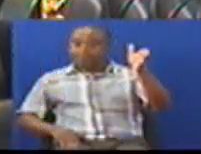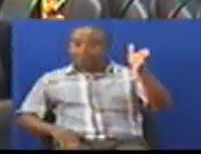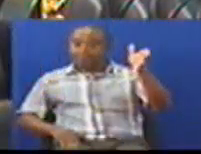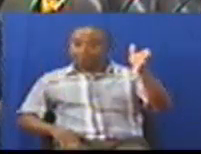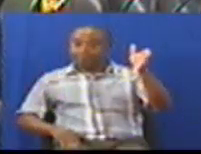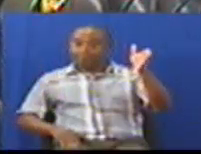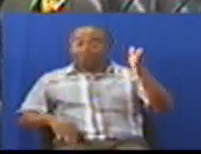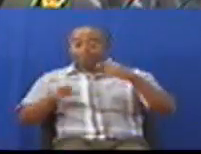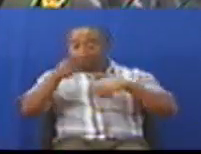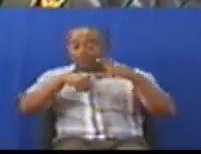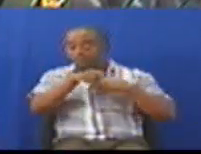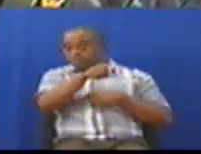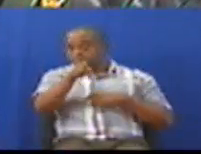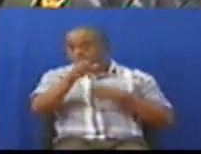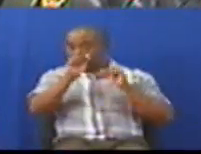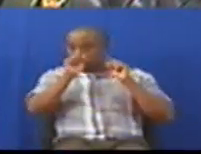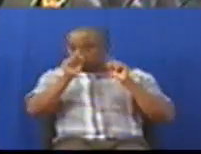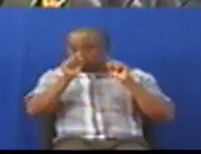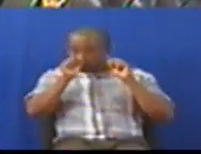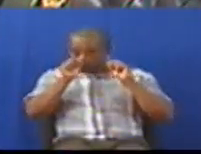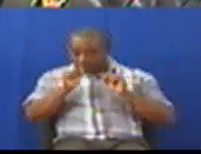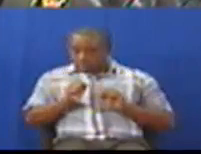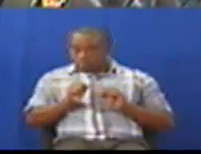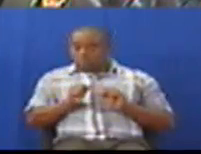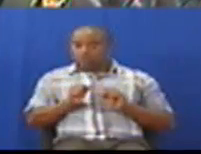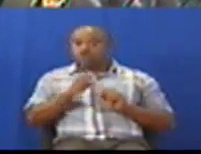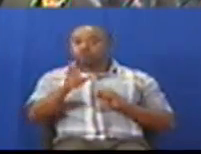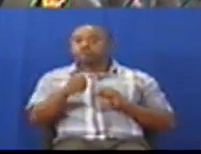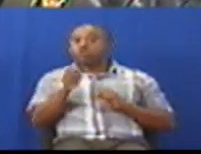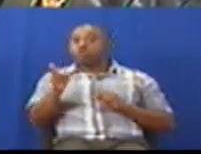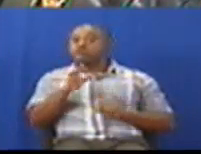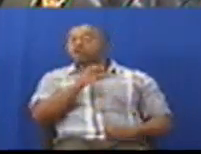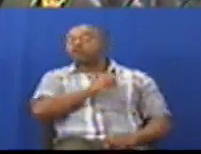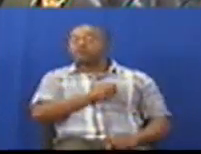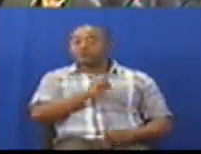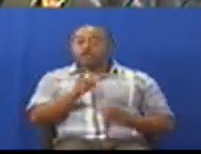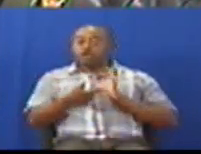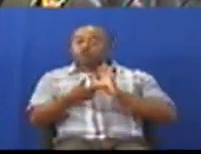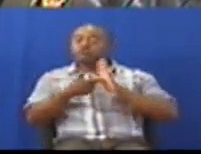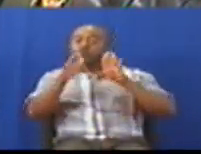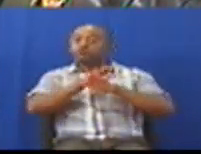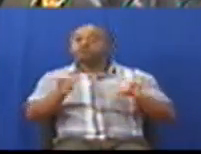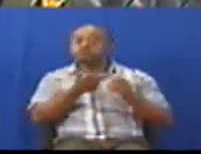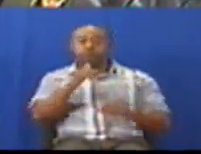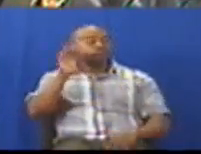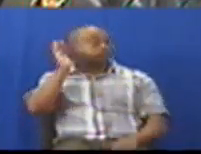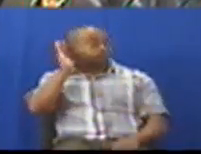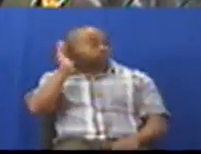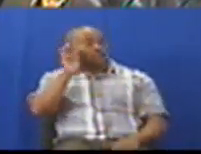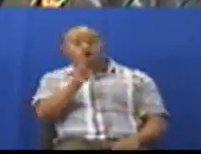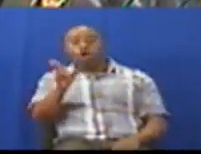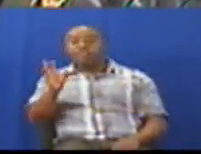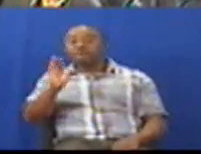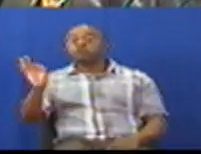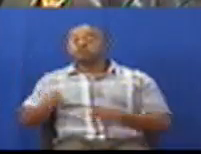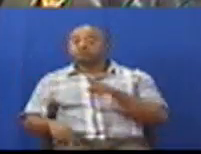Wanadhimu humu ndani huwa inabidi wawe ni watu wenye moja uvumilivu lakini pia watulivu ili wawe wanasikiliza hoja vizuri